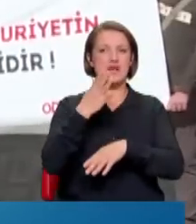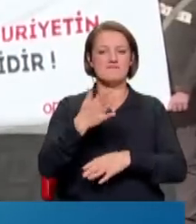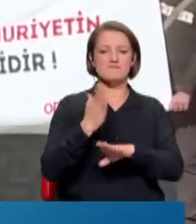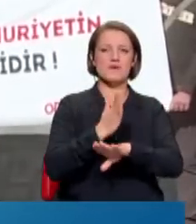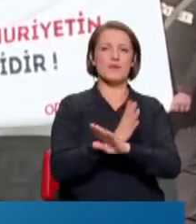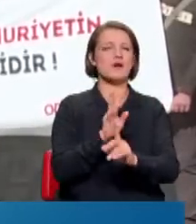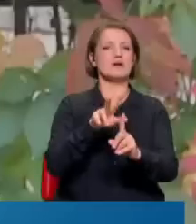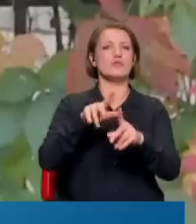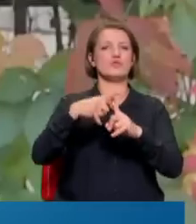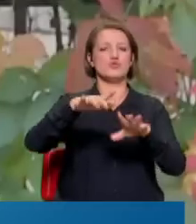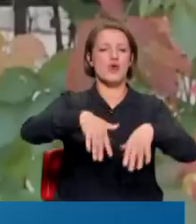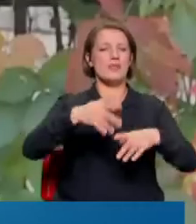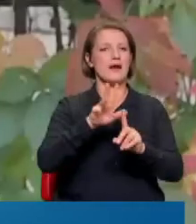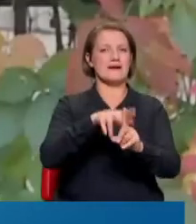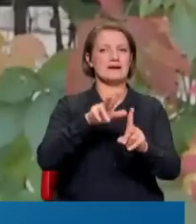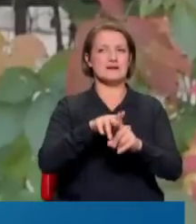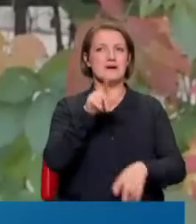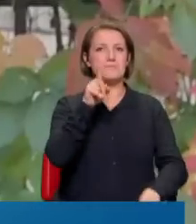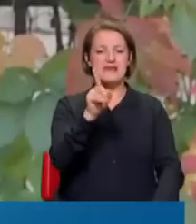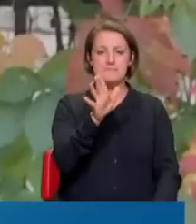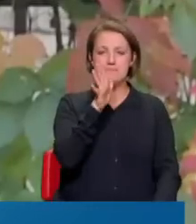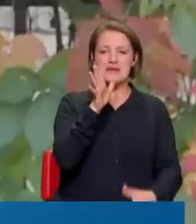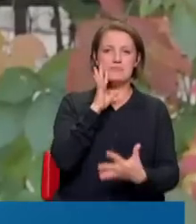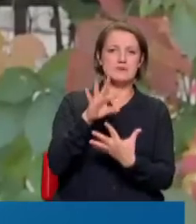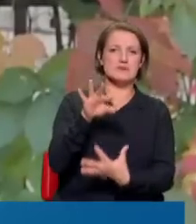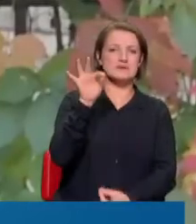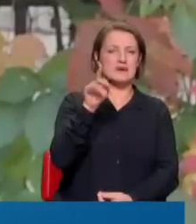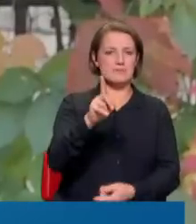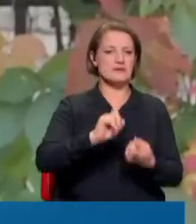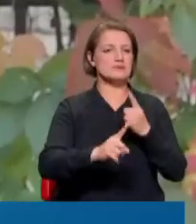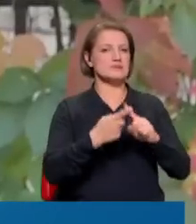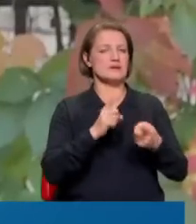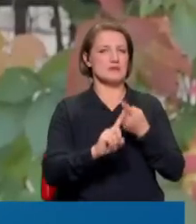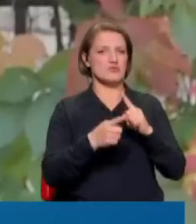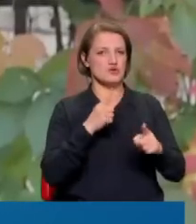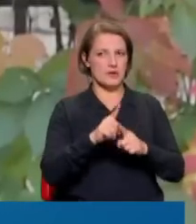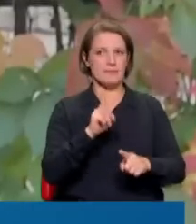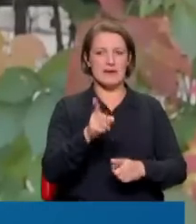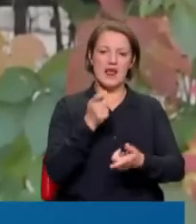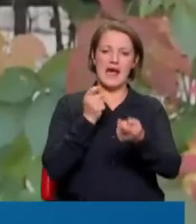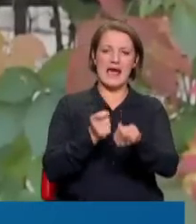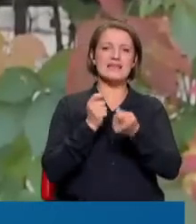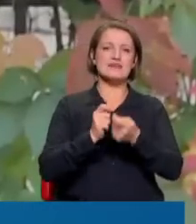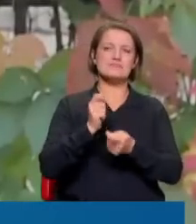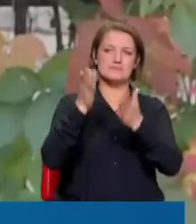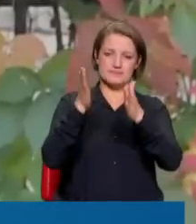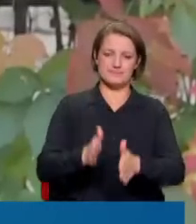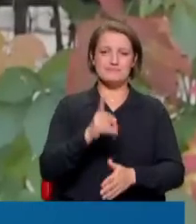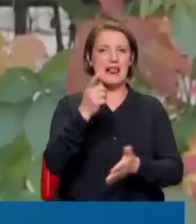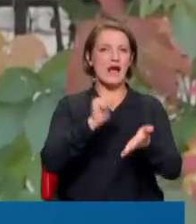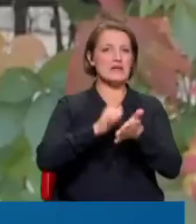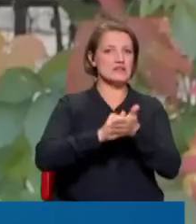vatandaşlar da katıldı O bir bilim insanı bir siyasetçi Bir Eğitimci bir